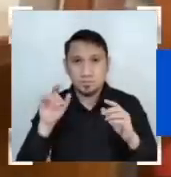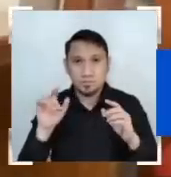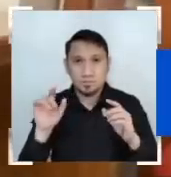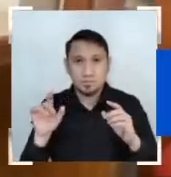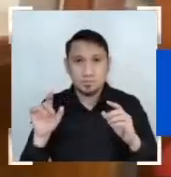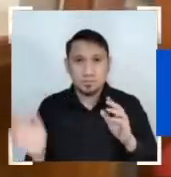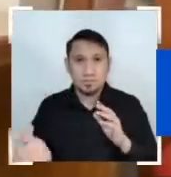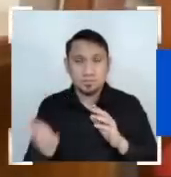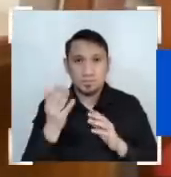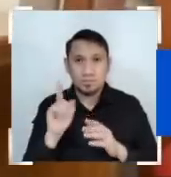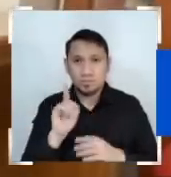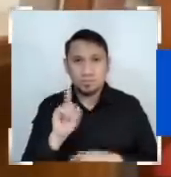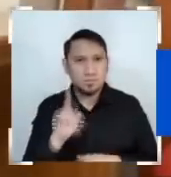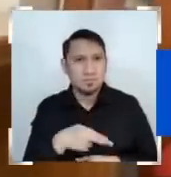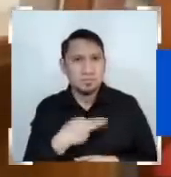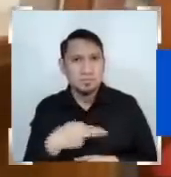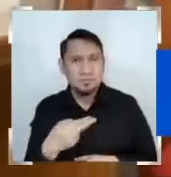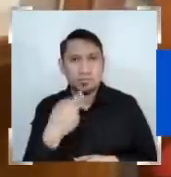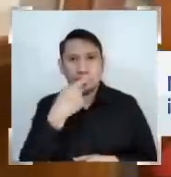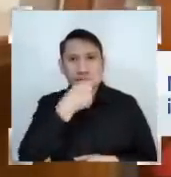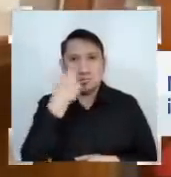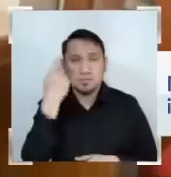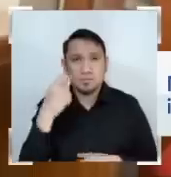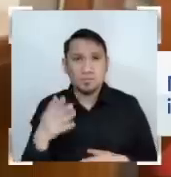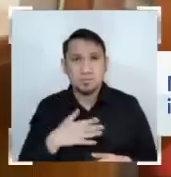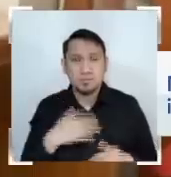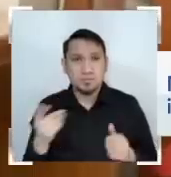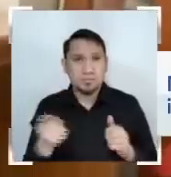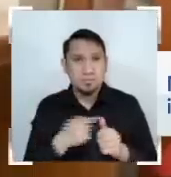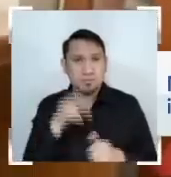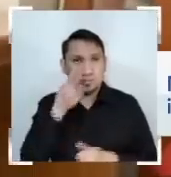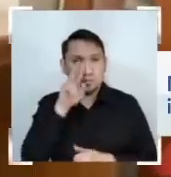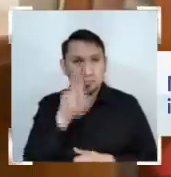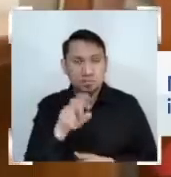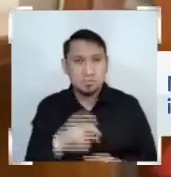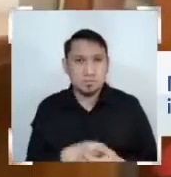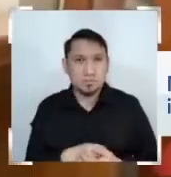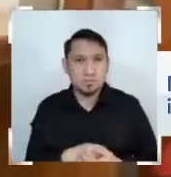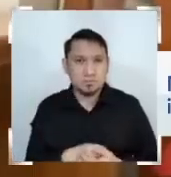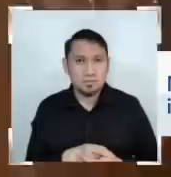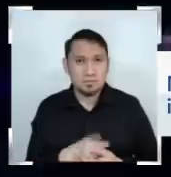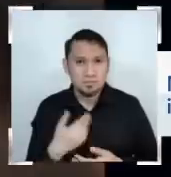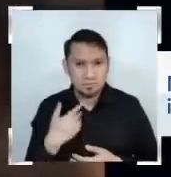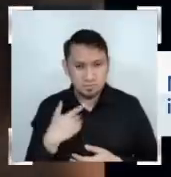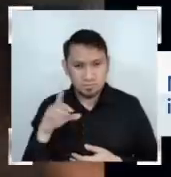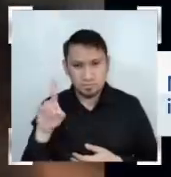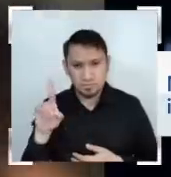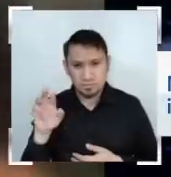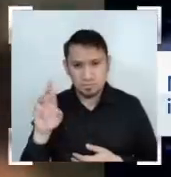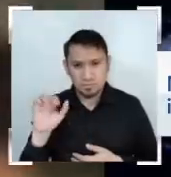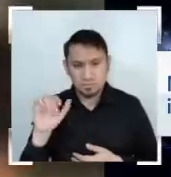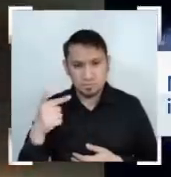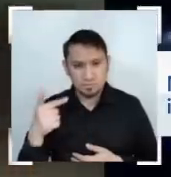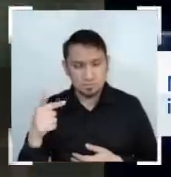initial reaction ko, dahil hindi naman yun yung first time kong na-witness, parang naku, may drag racing na naman. Tama ang